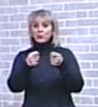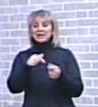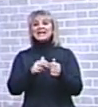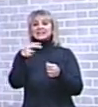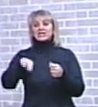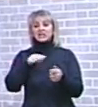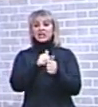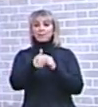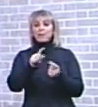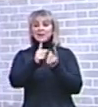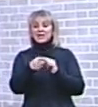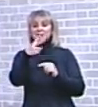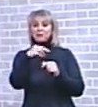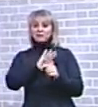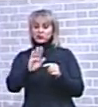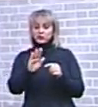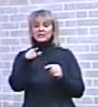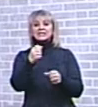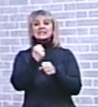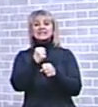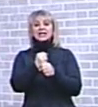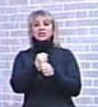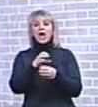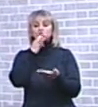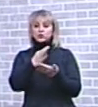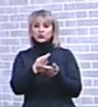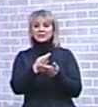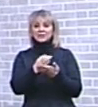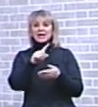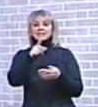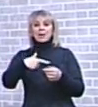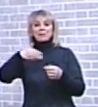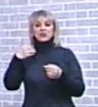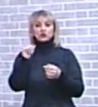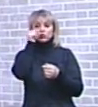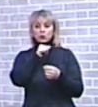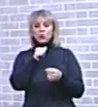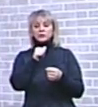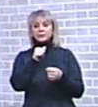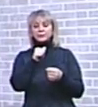«Лидера» поменялся, а привычки нет. Сделали отчет за предыдущий год.